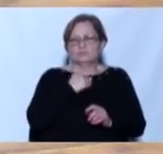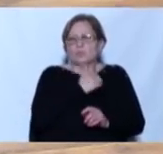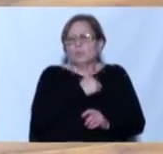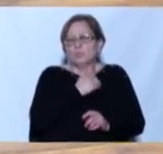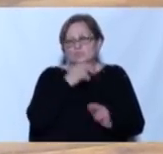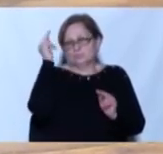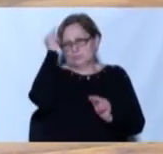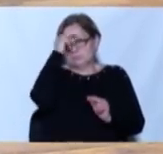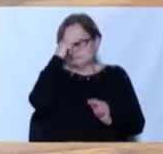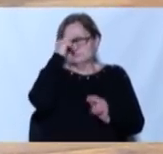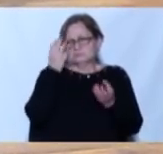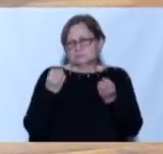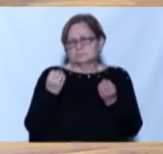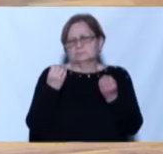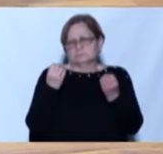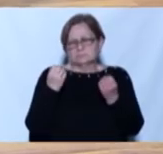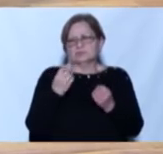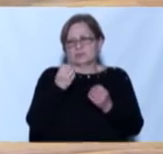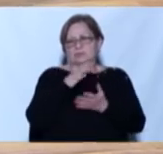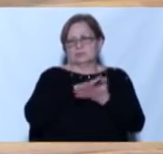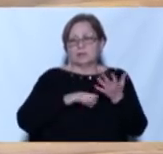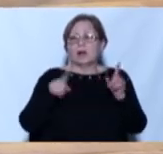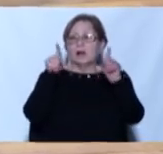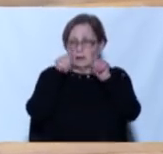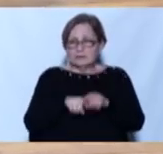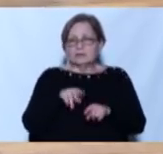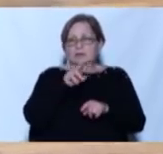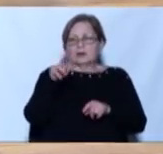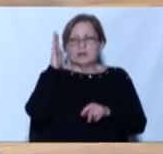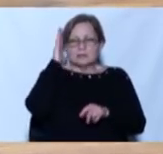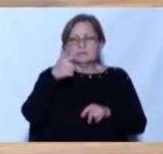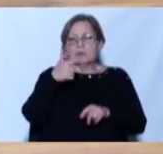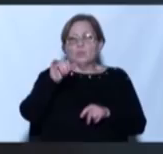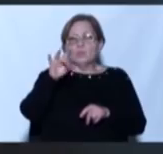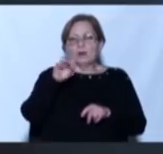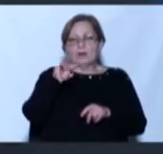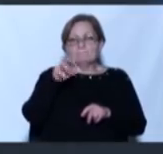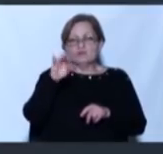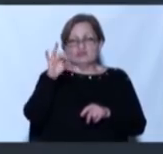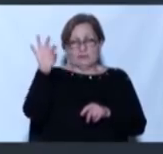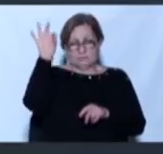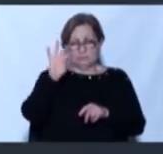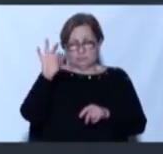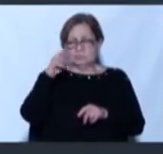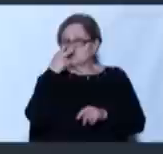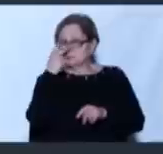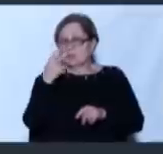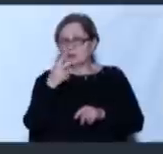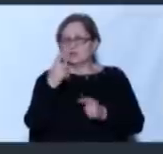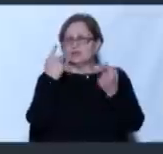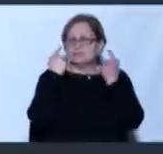გადავალთ და დავით გურამიშვილზე ვისაუბრებთ, ისიც რამხელა მნიშვნელობას ანიჭებს სწავლას. იმიტომ რომ ეს იყო